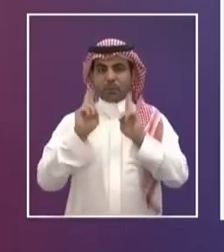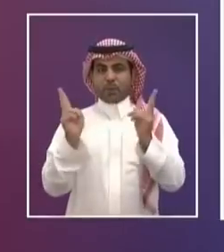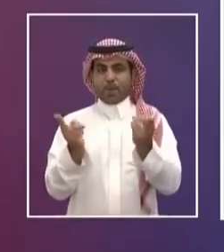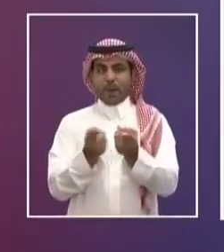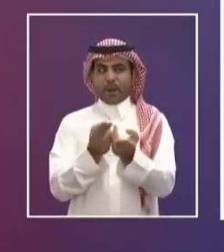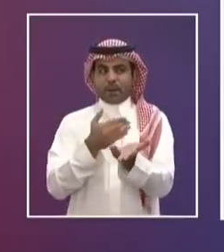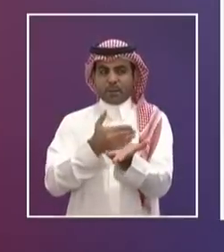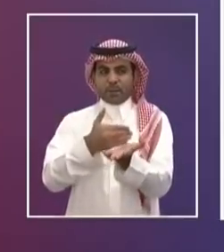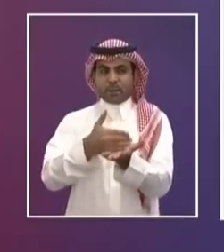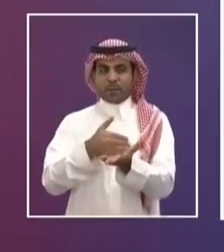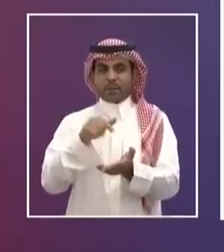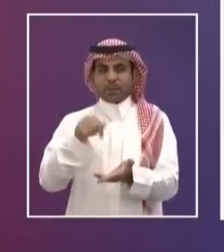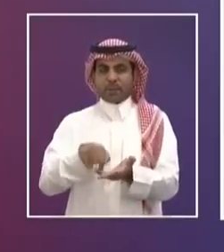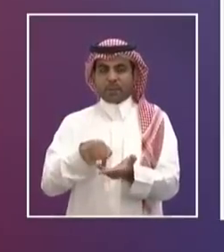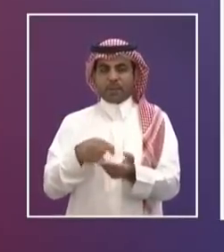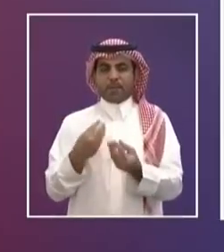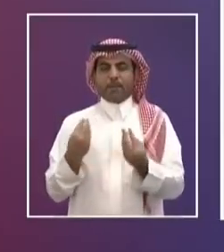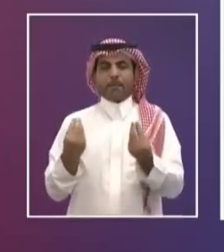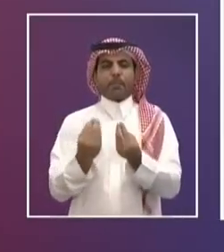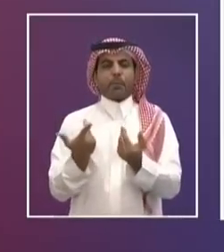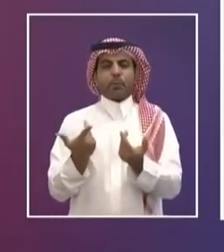الصحفي ودخول